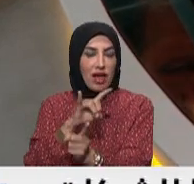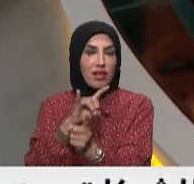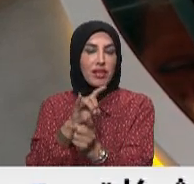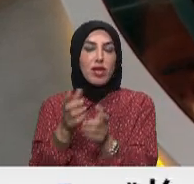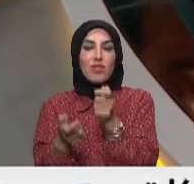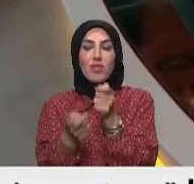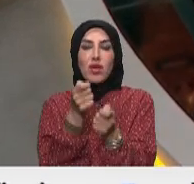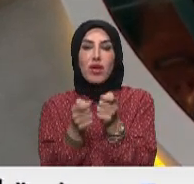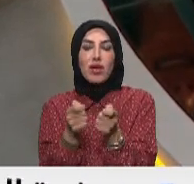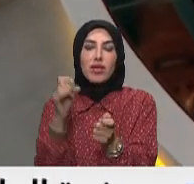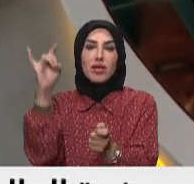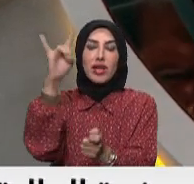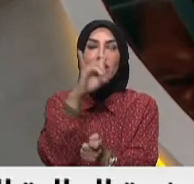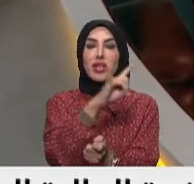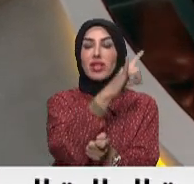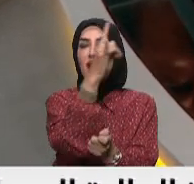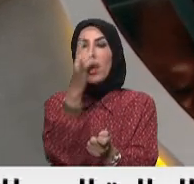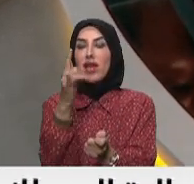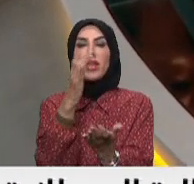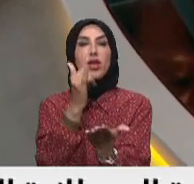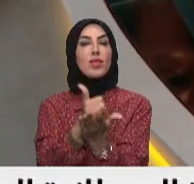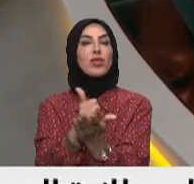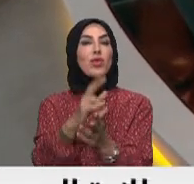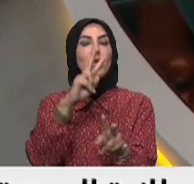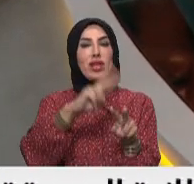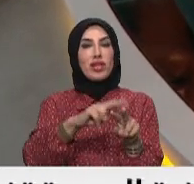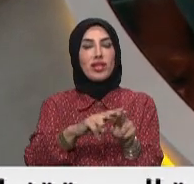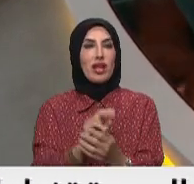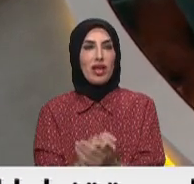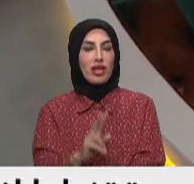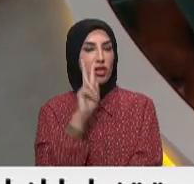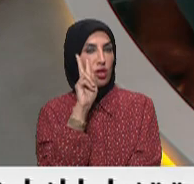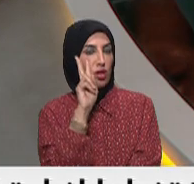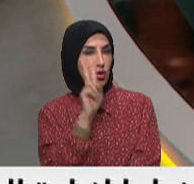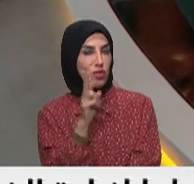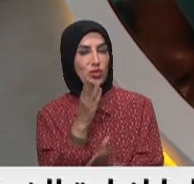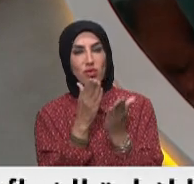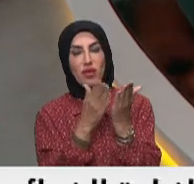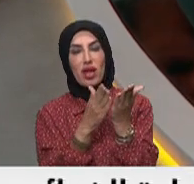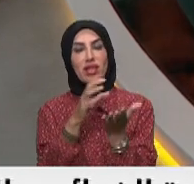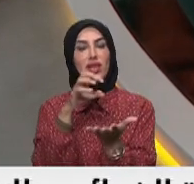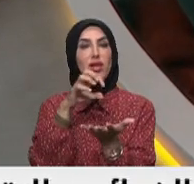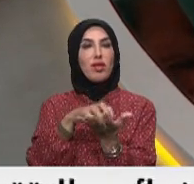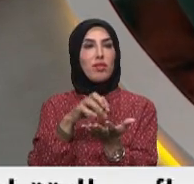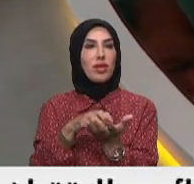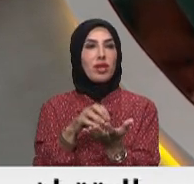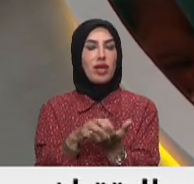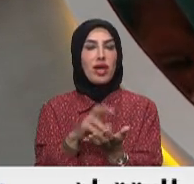قبل العدو الإسرائيلي، إلا أن العين في هذه الأثناء تبقى على